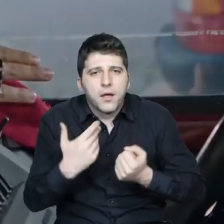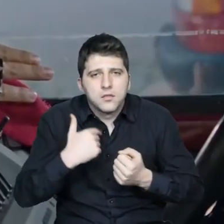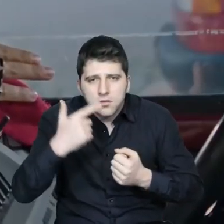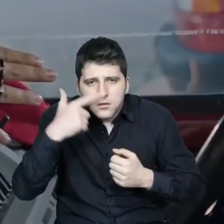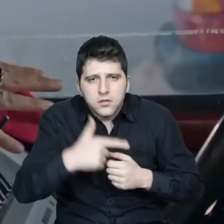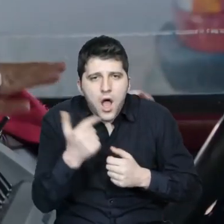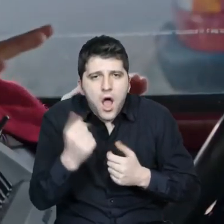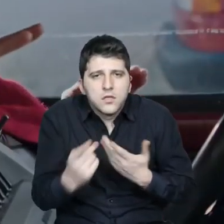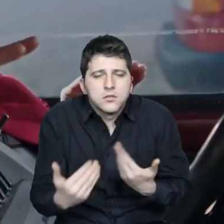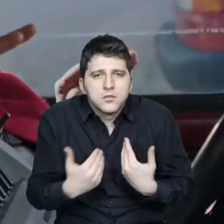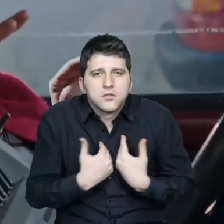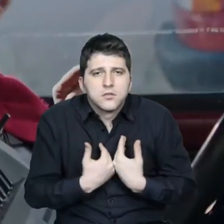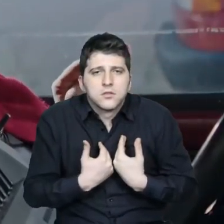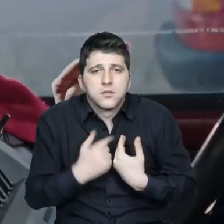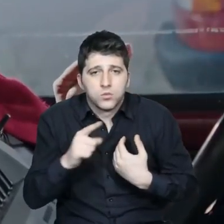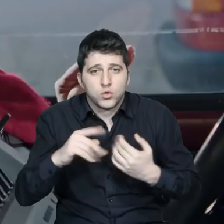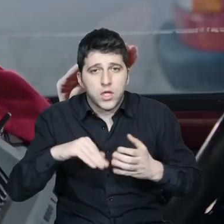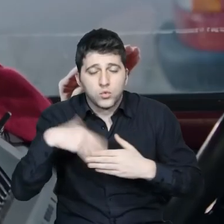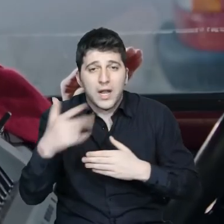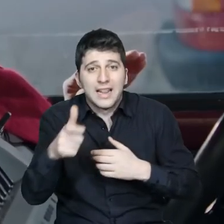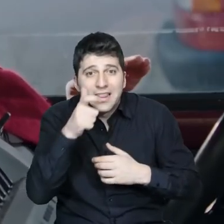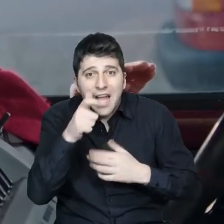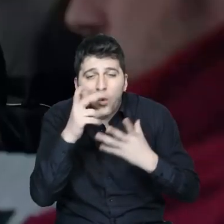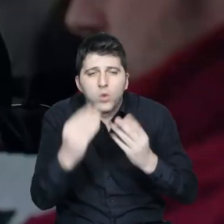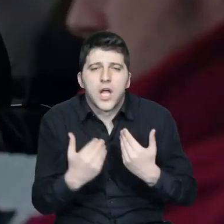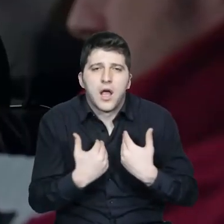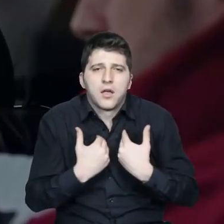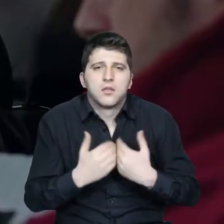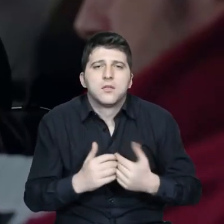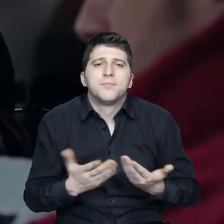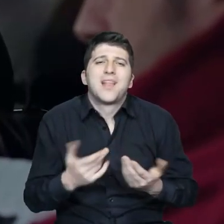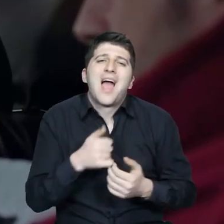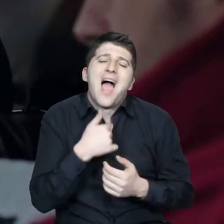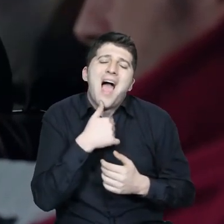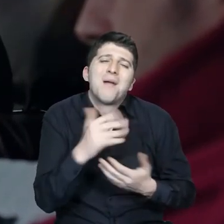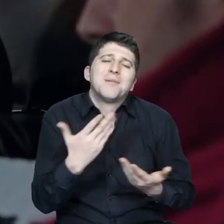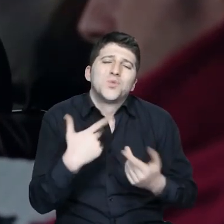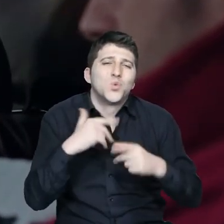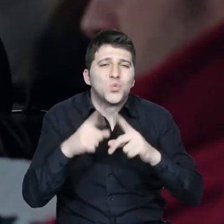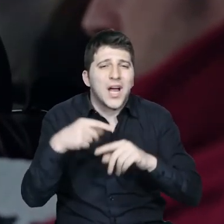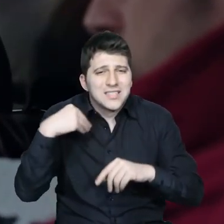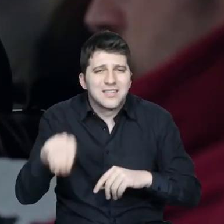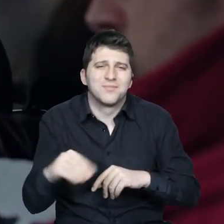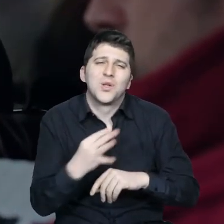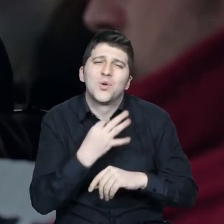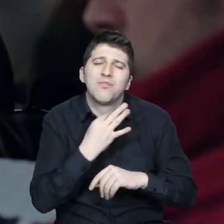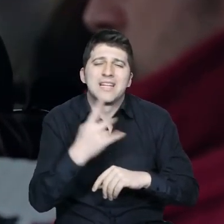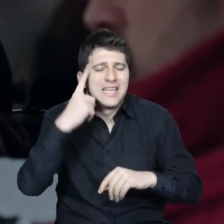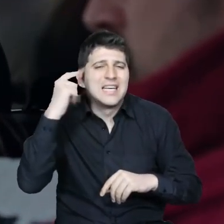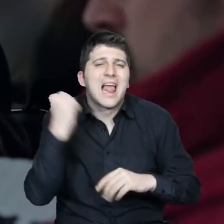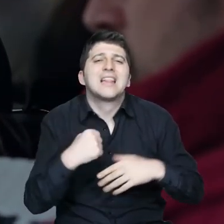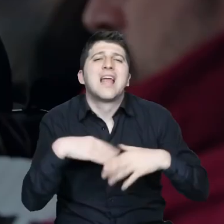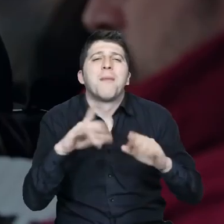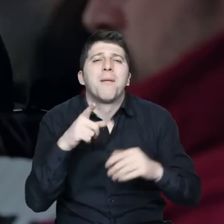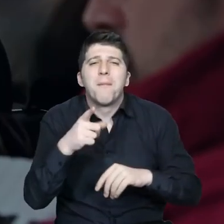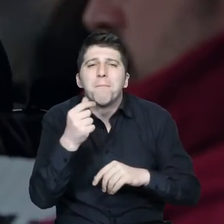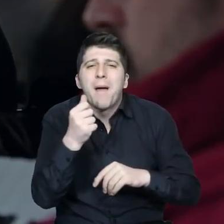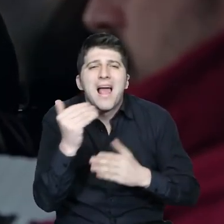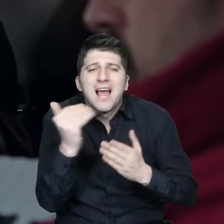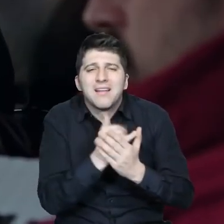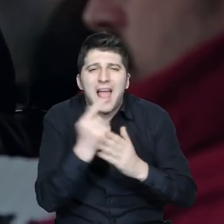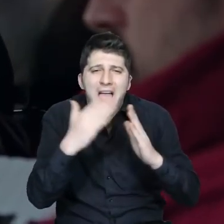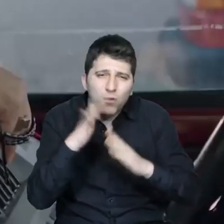koyuyoruz. Bundan sonra yorganımızı ayağımıza göre uzatacağız. Abi bak dükkanı sattık. Gel gözünü seveyim inat etme. Şu kalan parayla